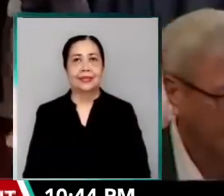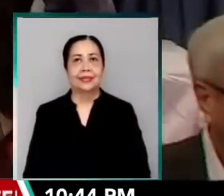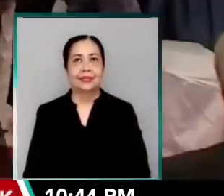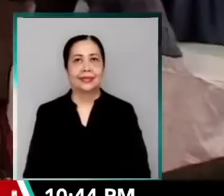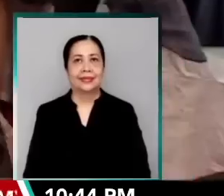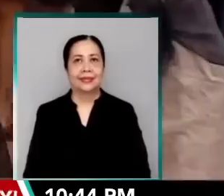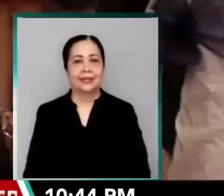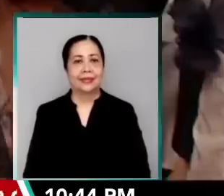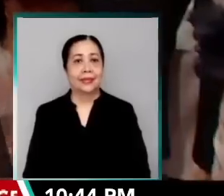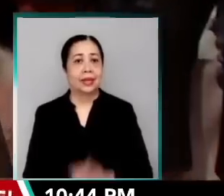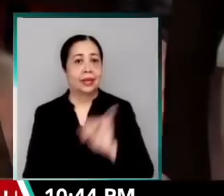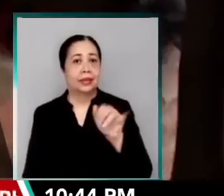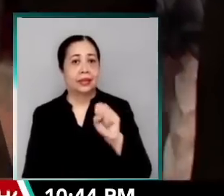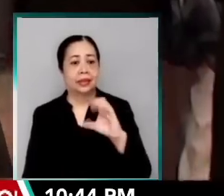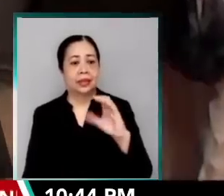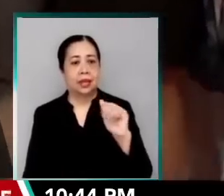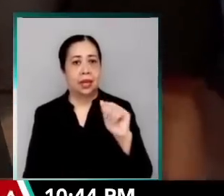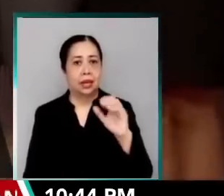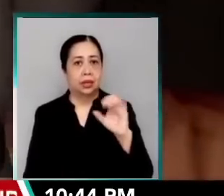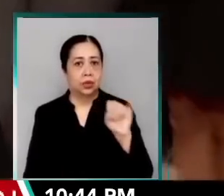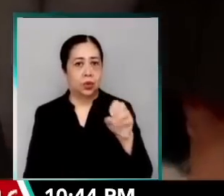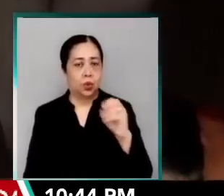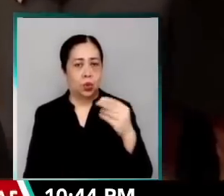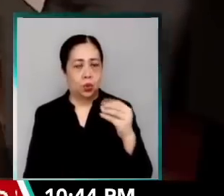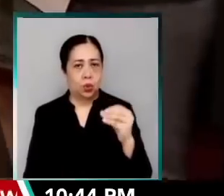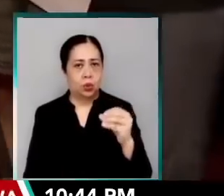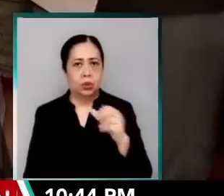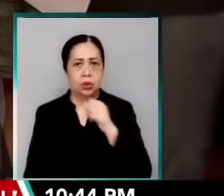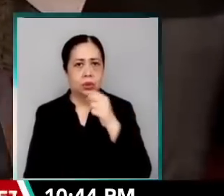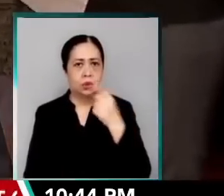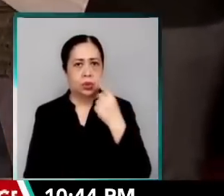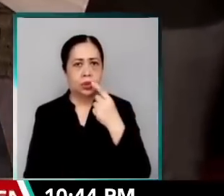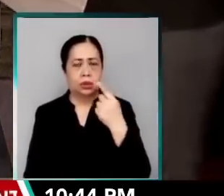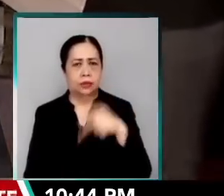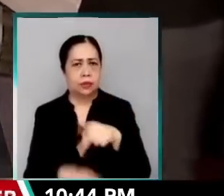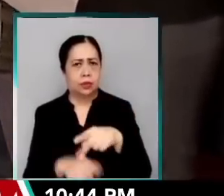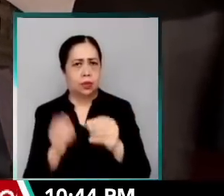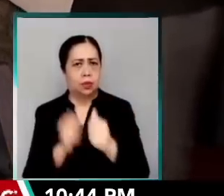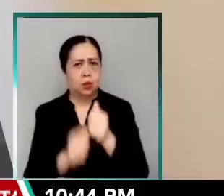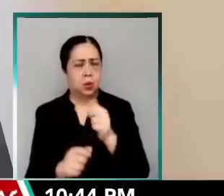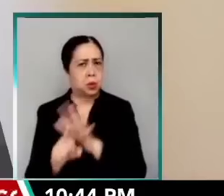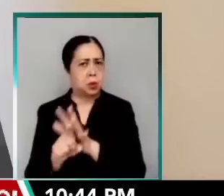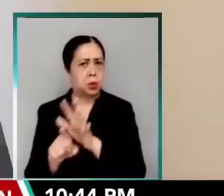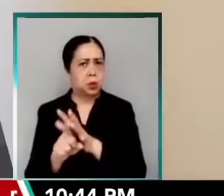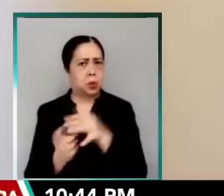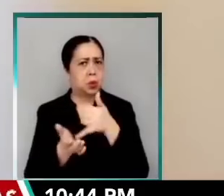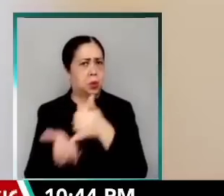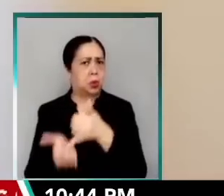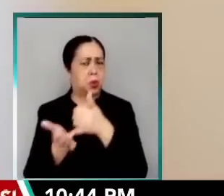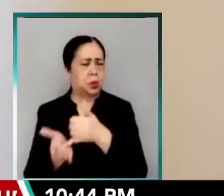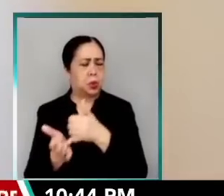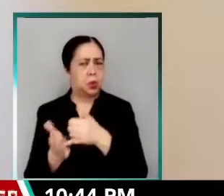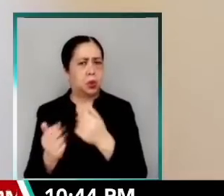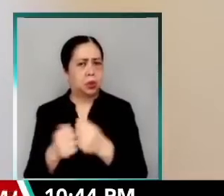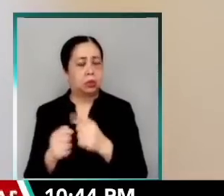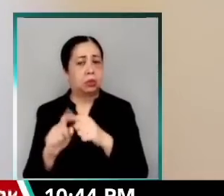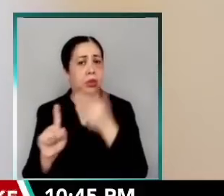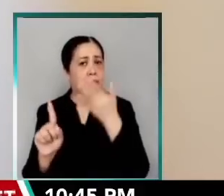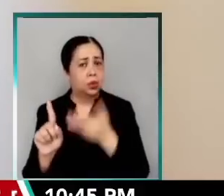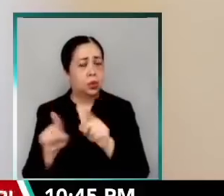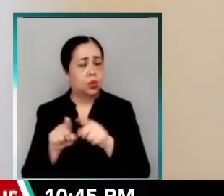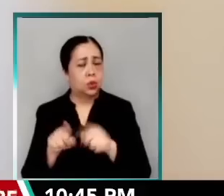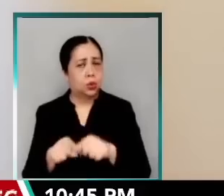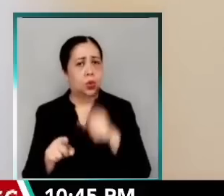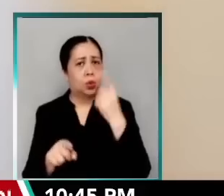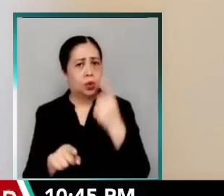Jessica Soho is not only called the Philippines' most awarded broadcast journalist, but she is also one of